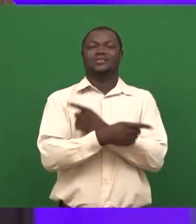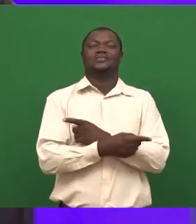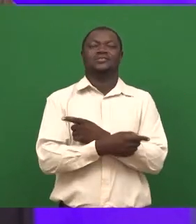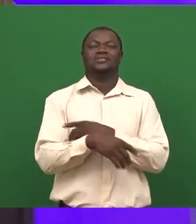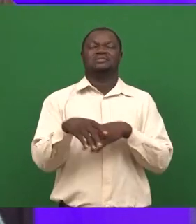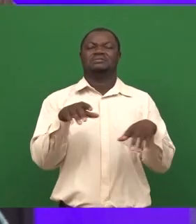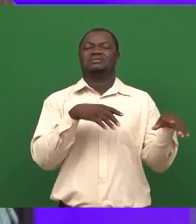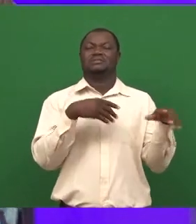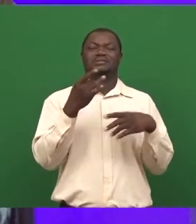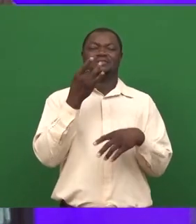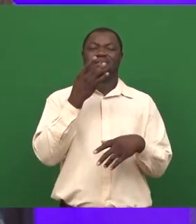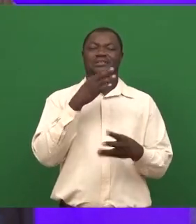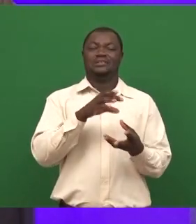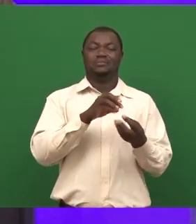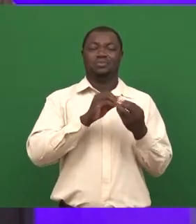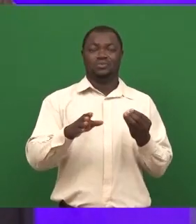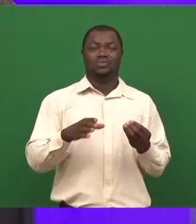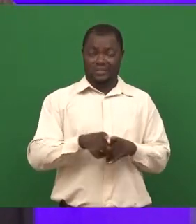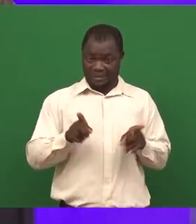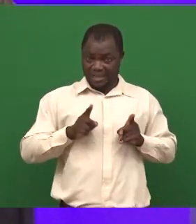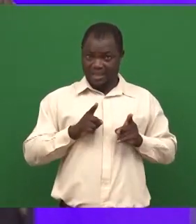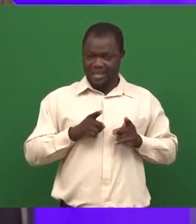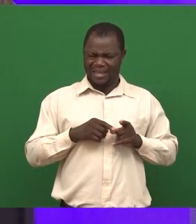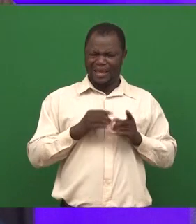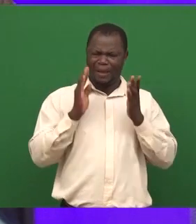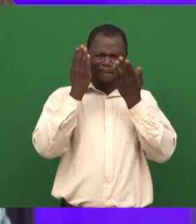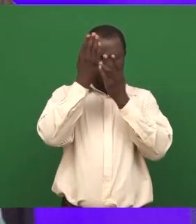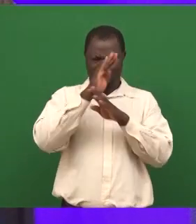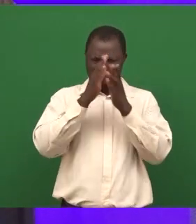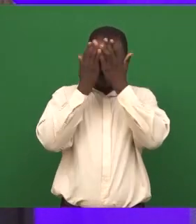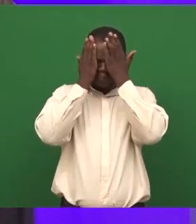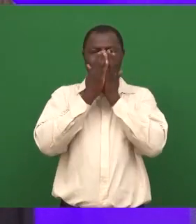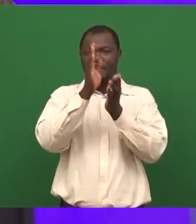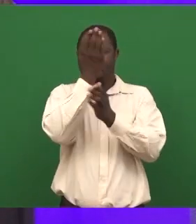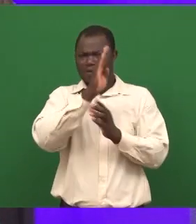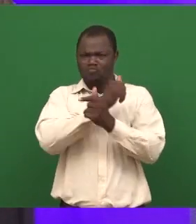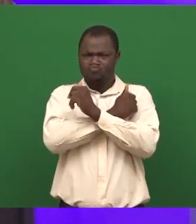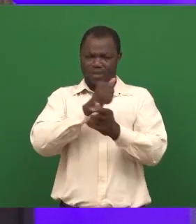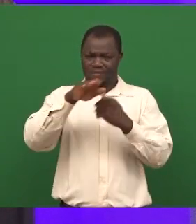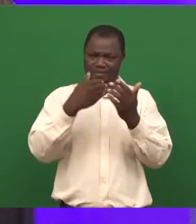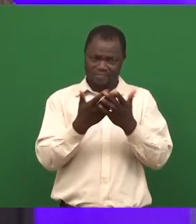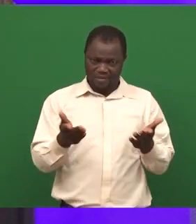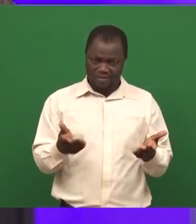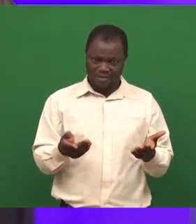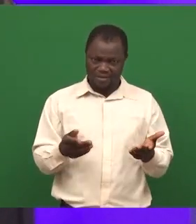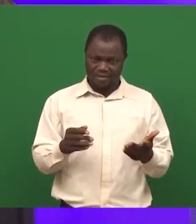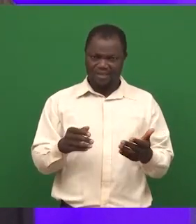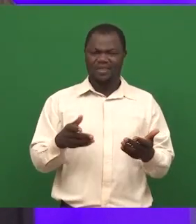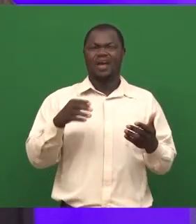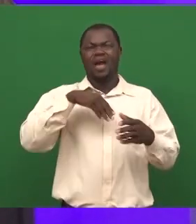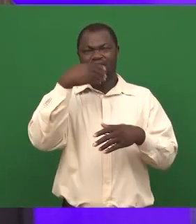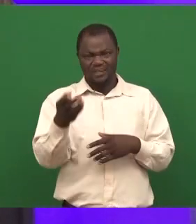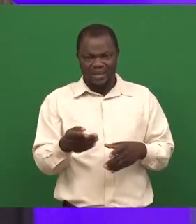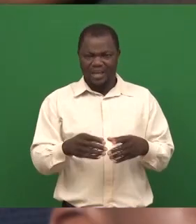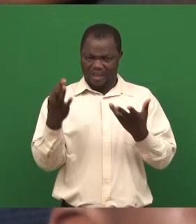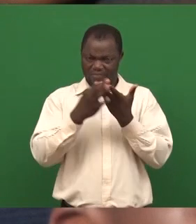Kune madzimai vaiti vaizvishongedza vari vasikana, paanongoti ndahwina angofanira nemunhu ahwina loto oti handichatambi futi loto. Zvino mumba